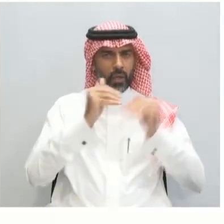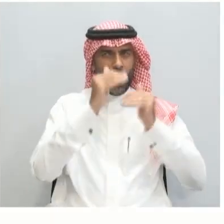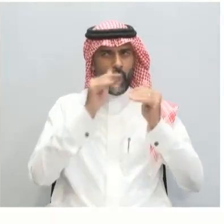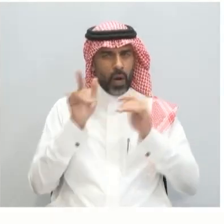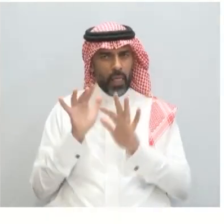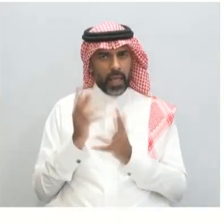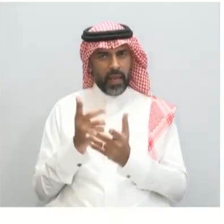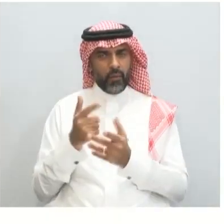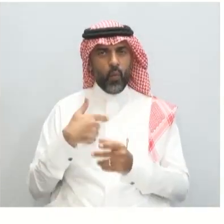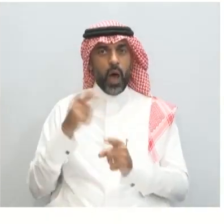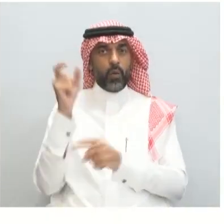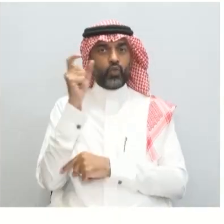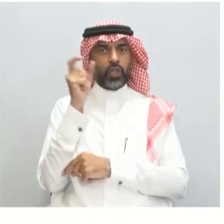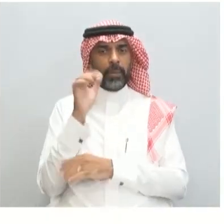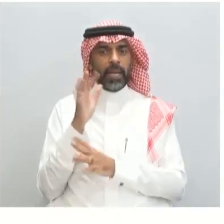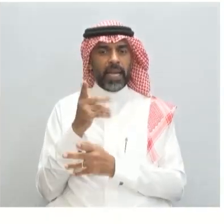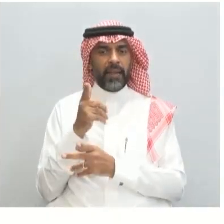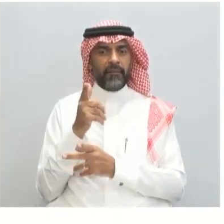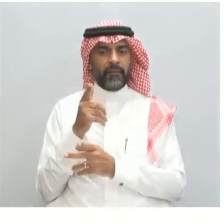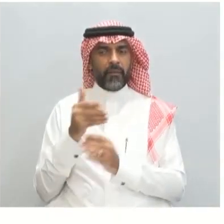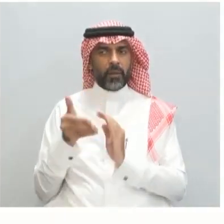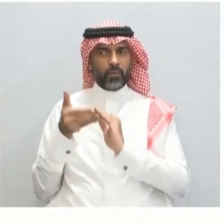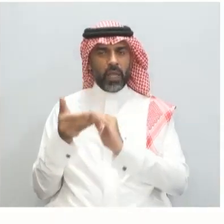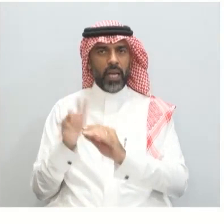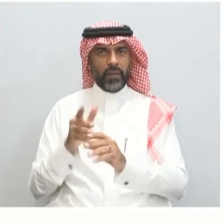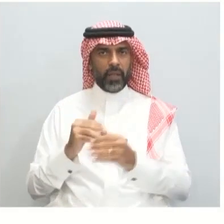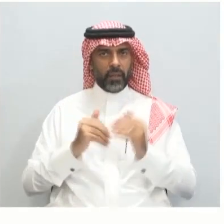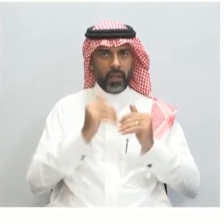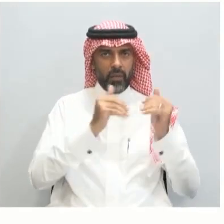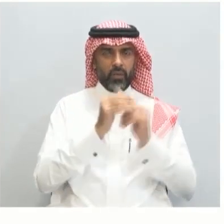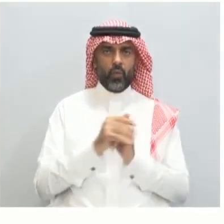واثر المسلمون ابنائي على تقدم هذا العلم واهميه